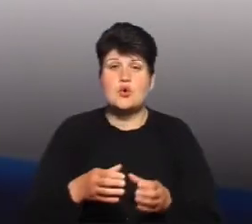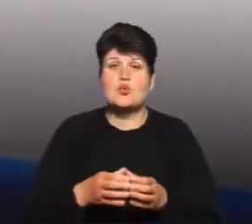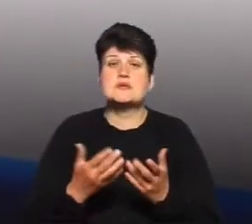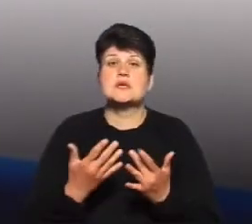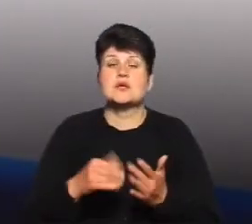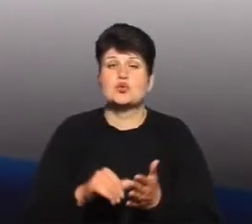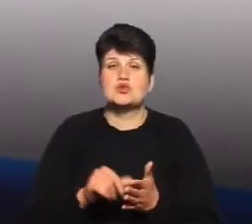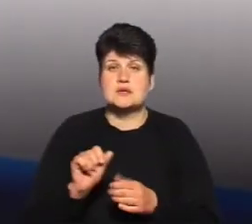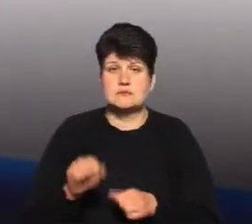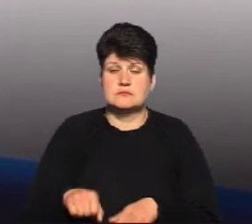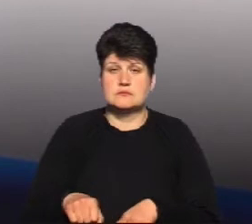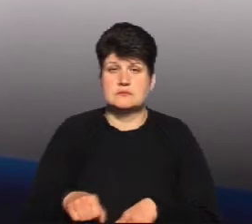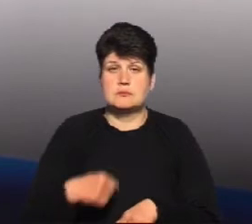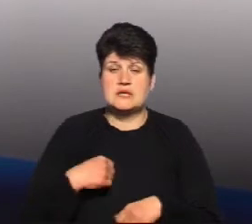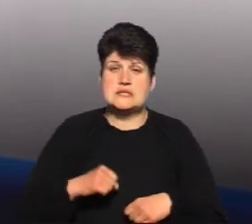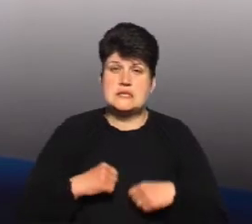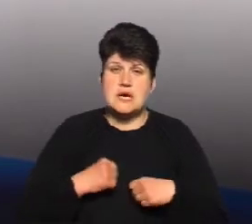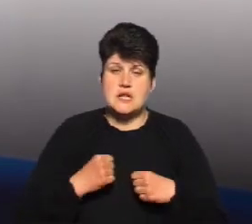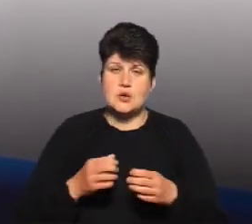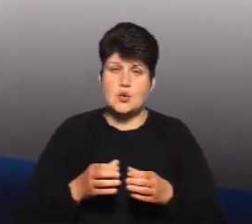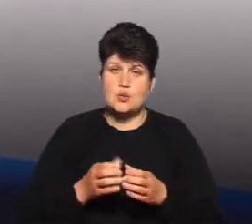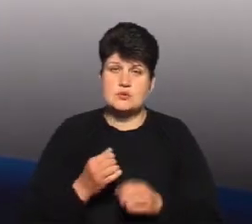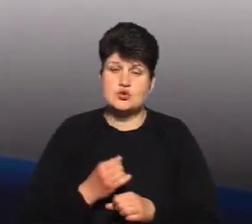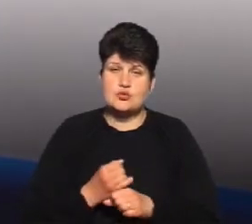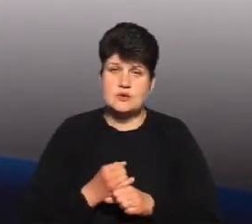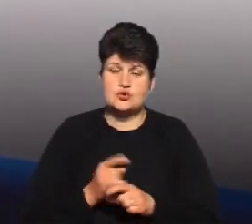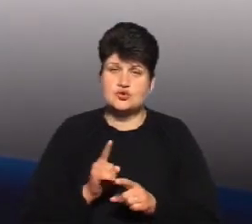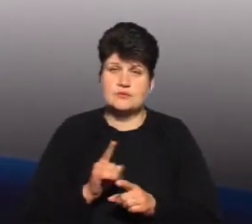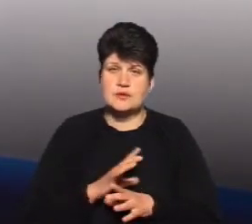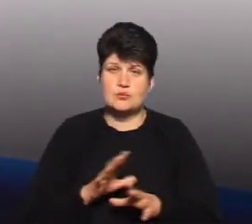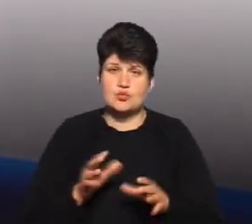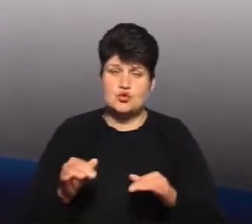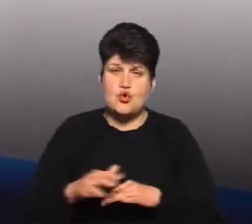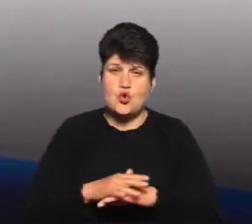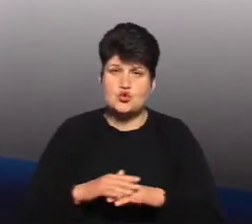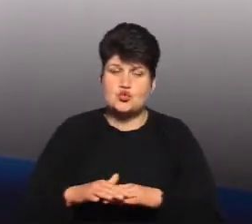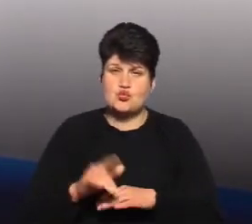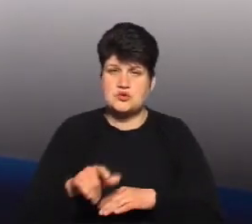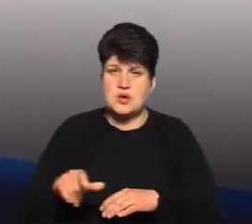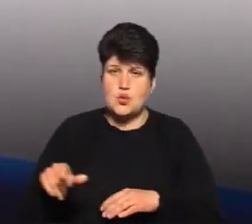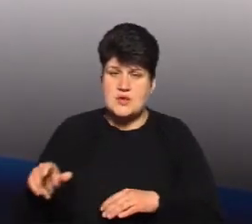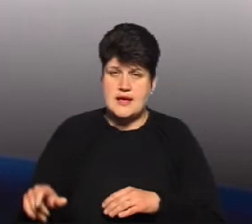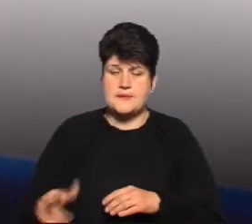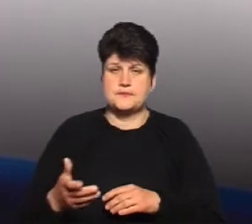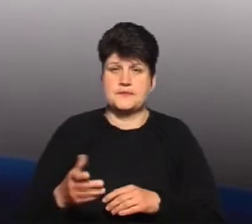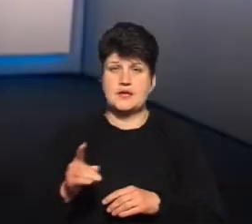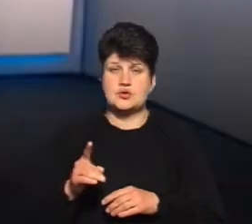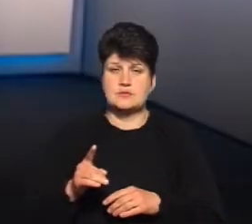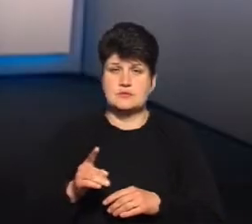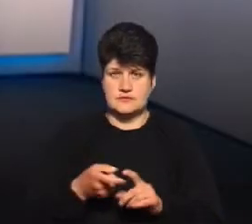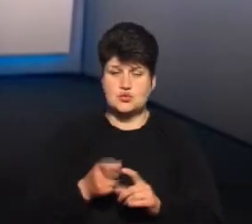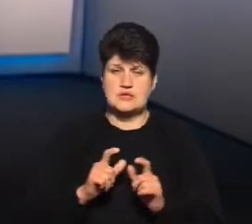взагалі? Ми старалися такі групи зробити, щоб не було скупчення людей. І щоб, зв'язку з карантином.